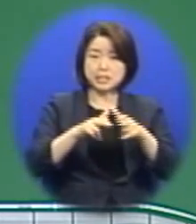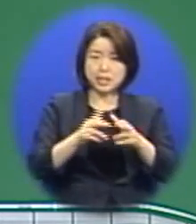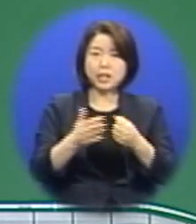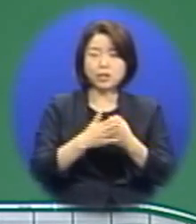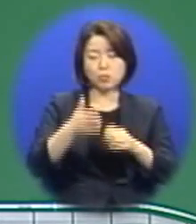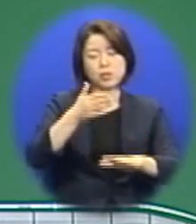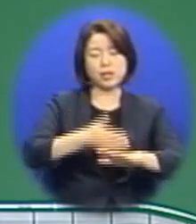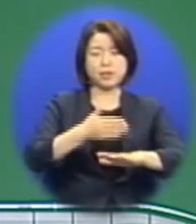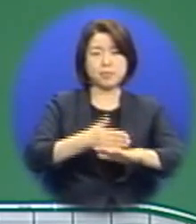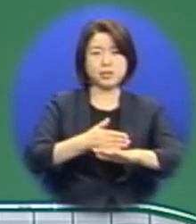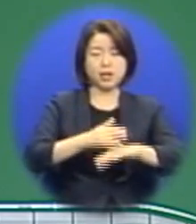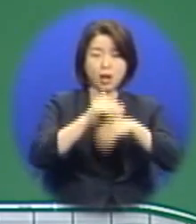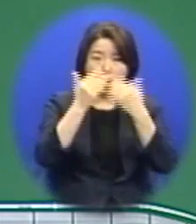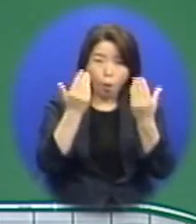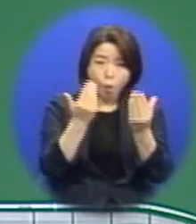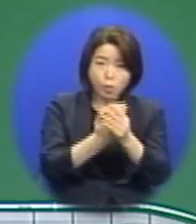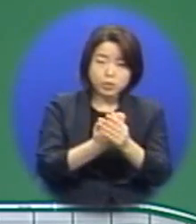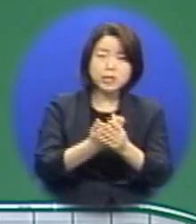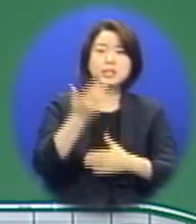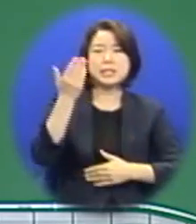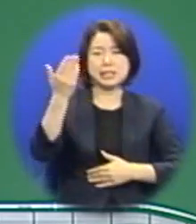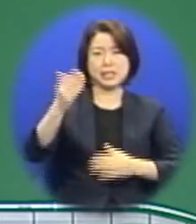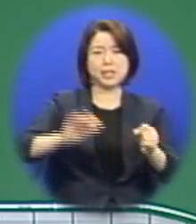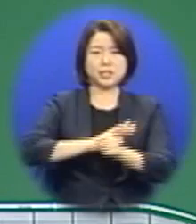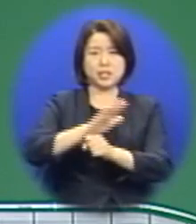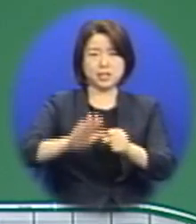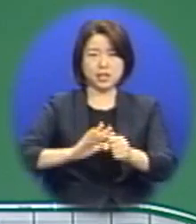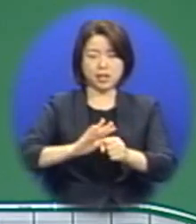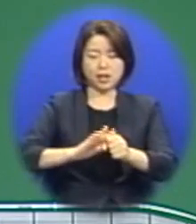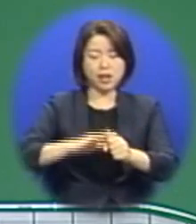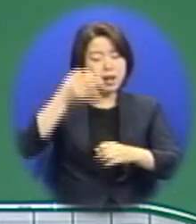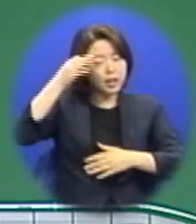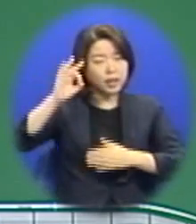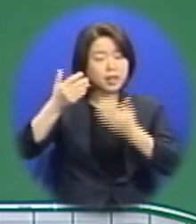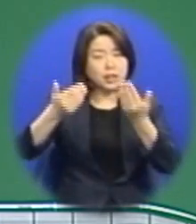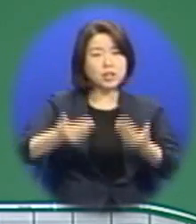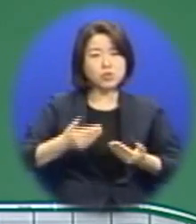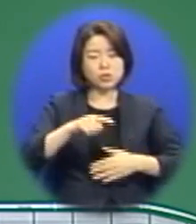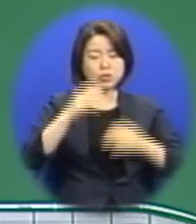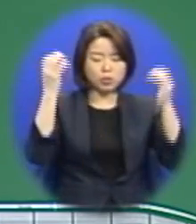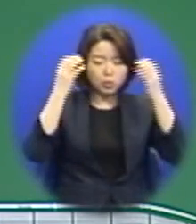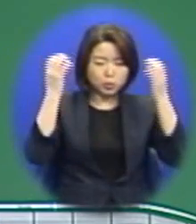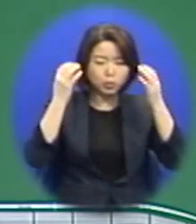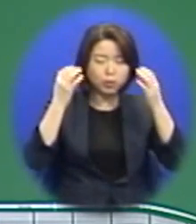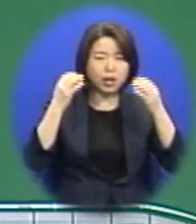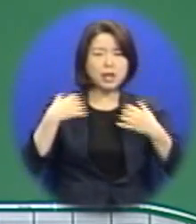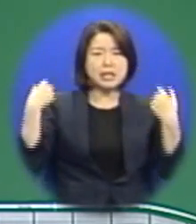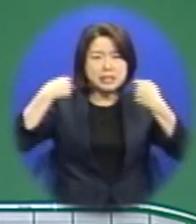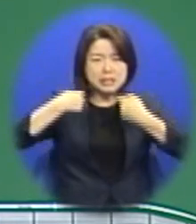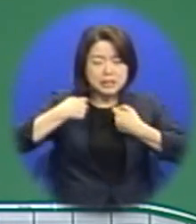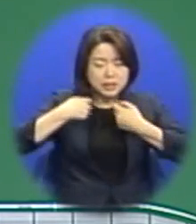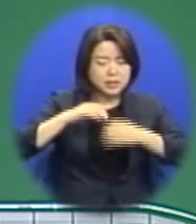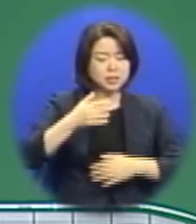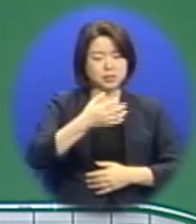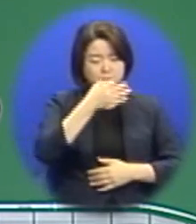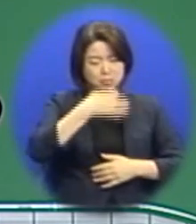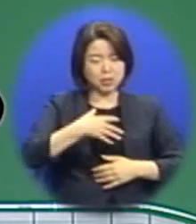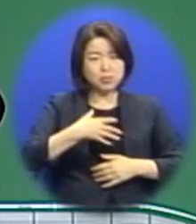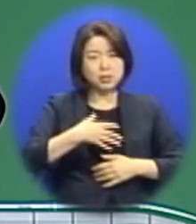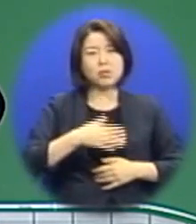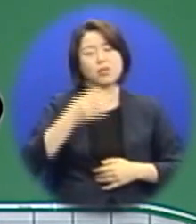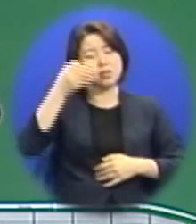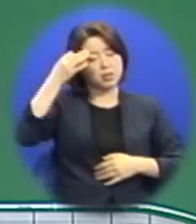감사드립니다. 온전하신 당신의 사랑을 깨닫게 해주신 그 고통의 멍에를 감사드립니다. 나에게 상처와